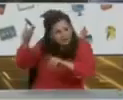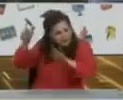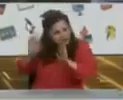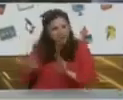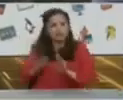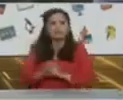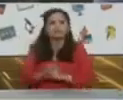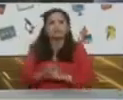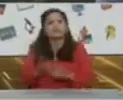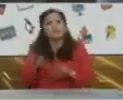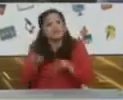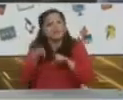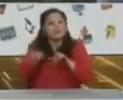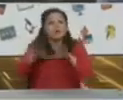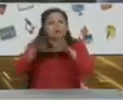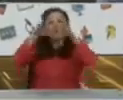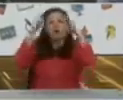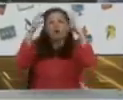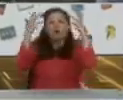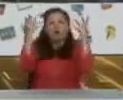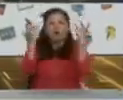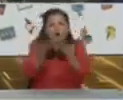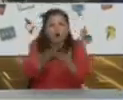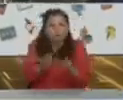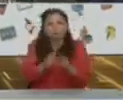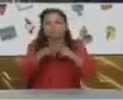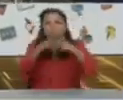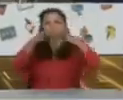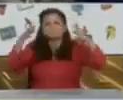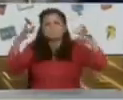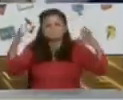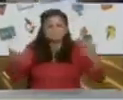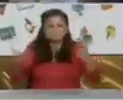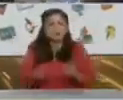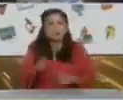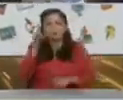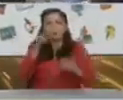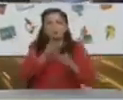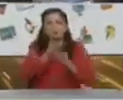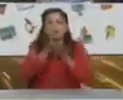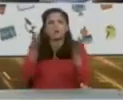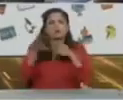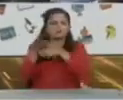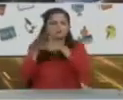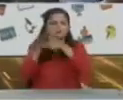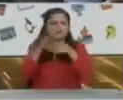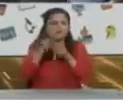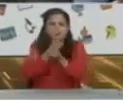इतनी बड़ी विश्व व्यवस्था, इतना लंबा मानव इतिहास,